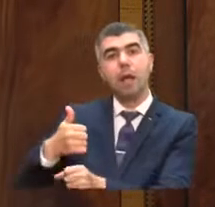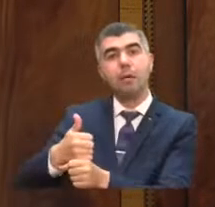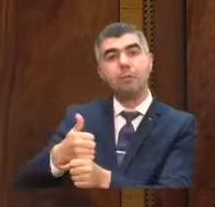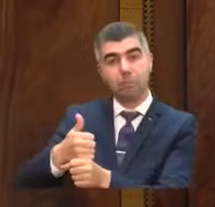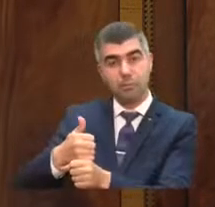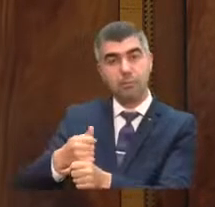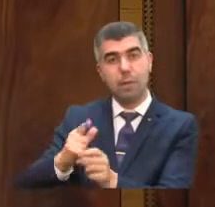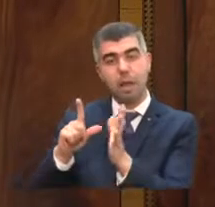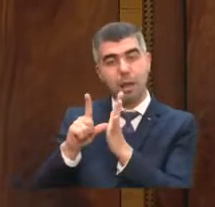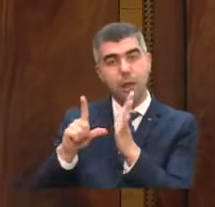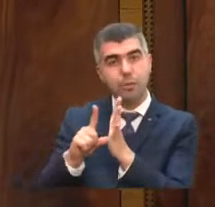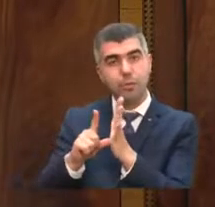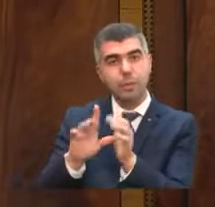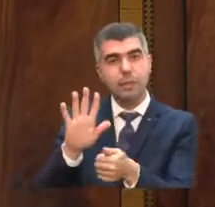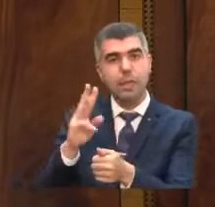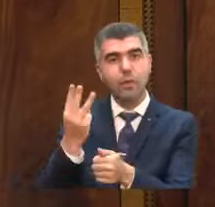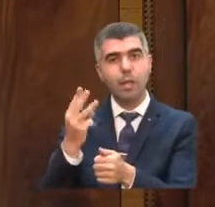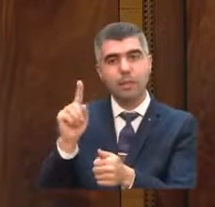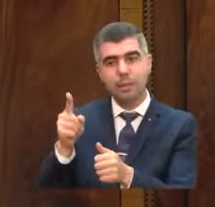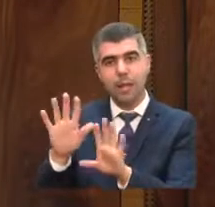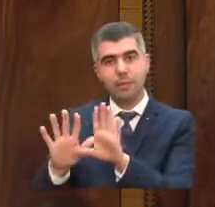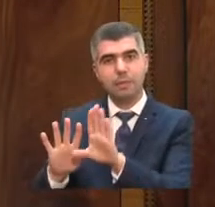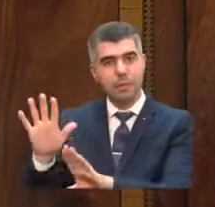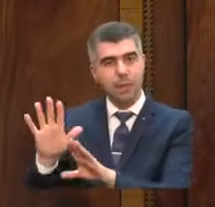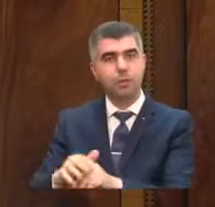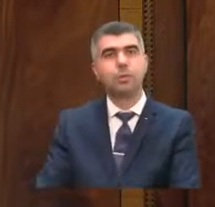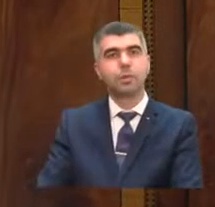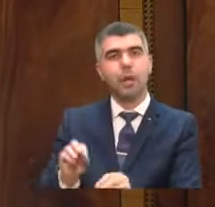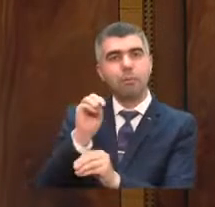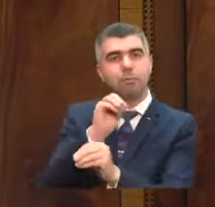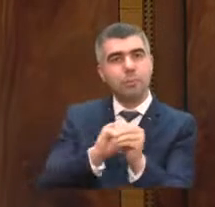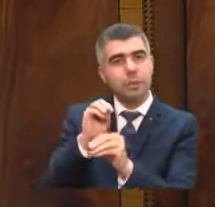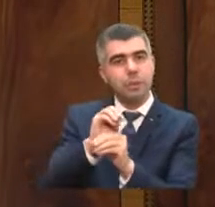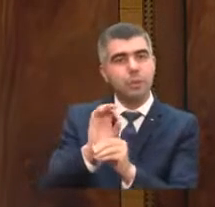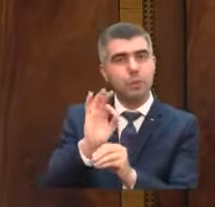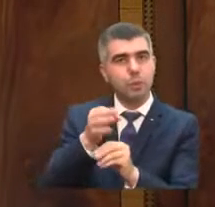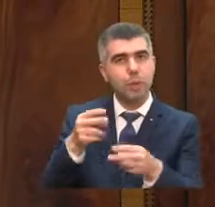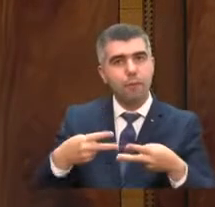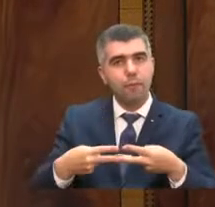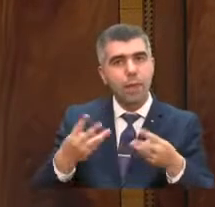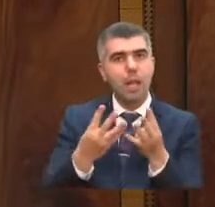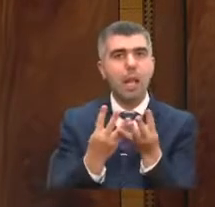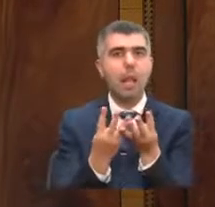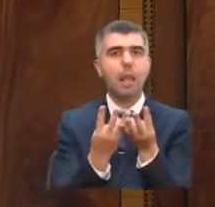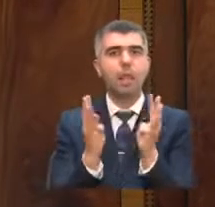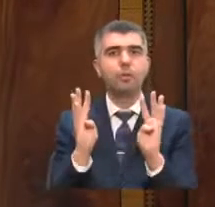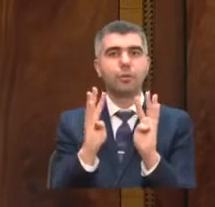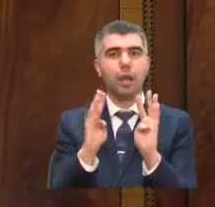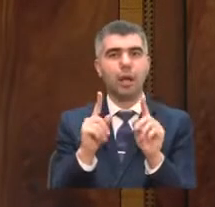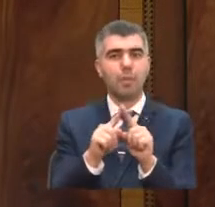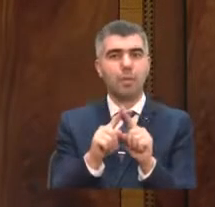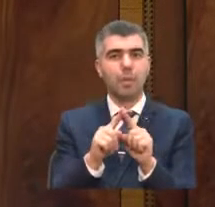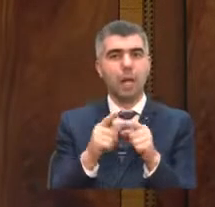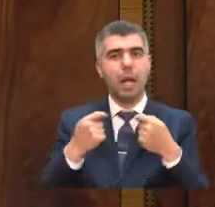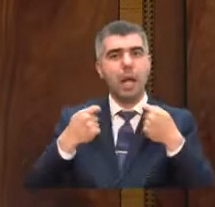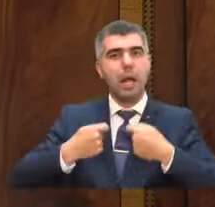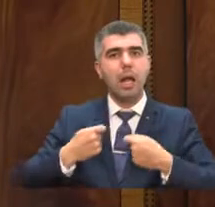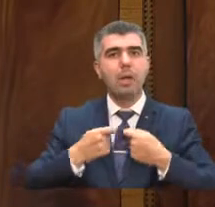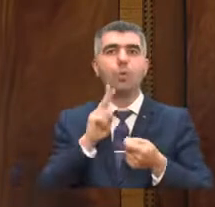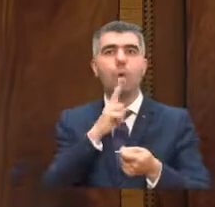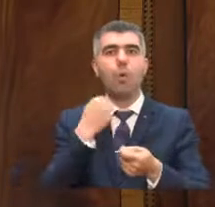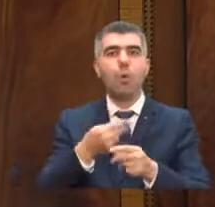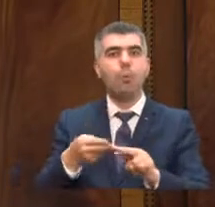القانون 36/15 ديال الماء. تم الانتهاء من إعداده وعرض في اللجنة الوزارية التي ترأسها السيد رئيس الحكومة في دجنبر